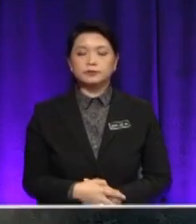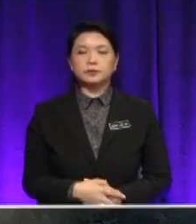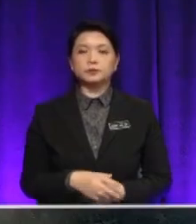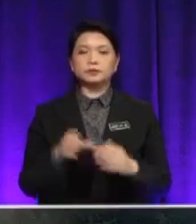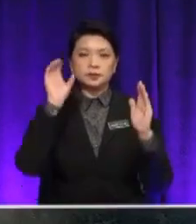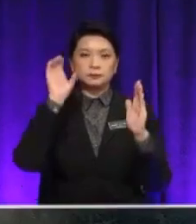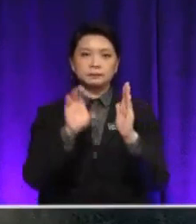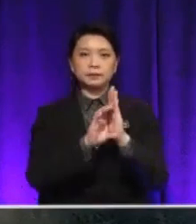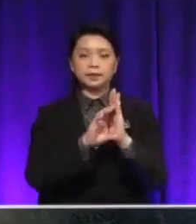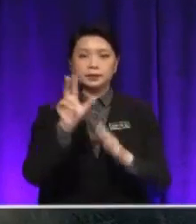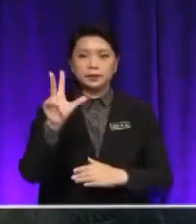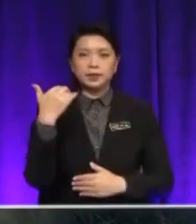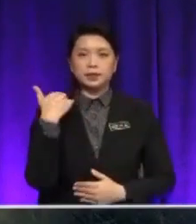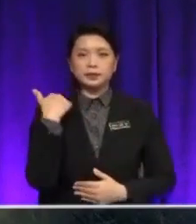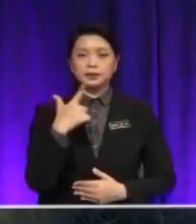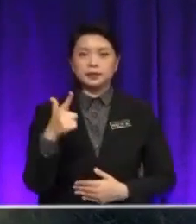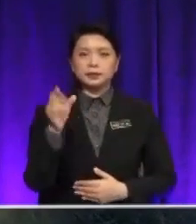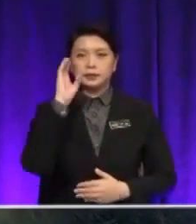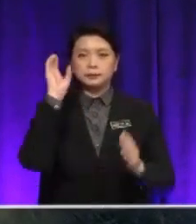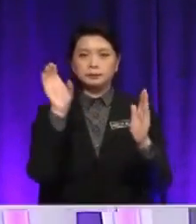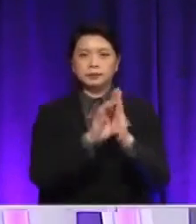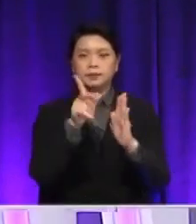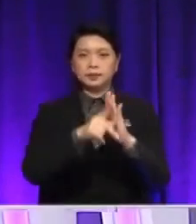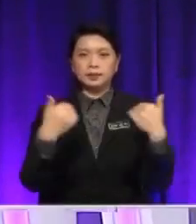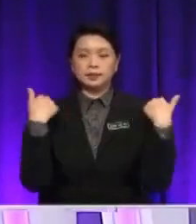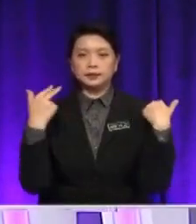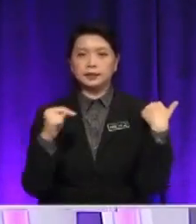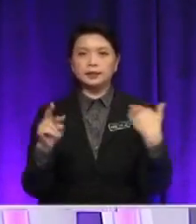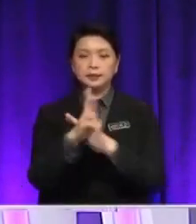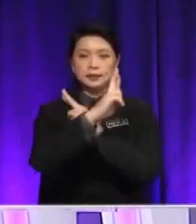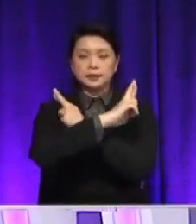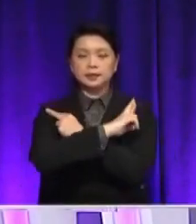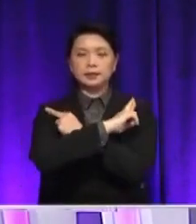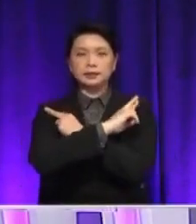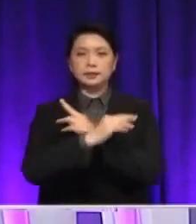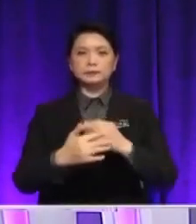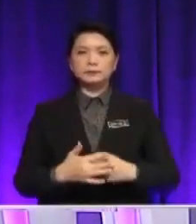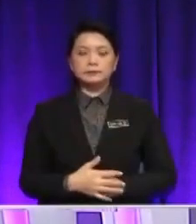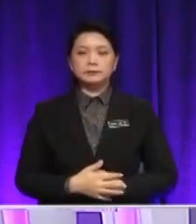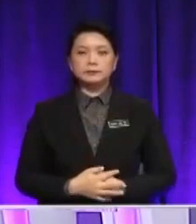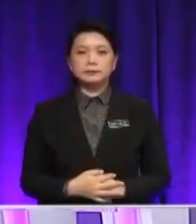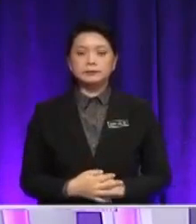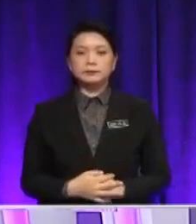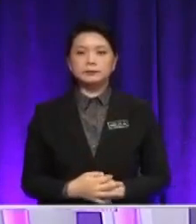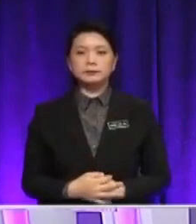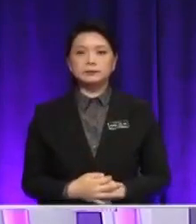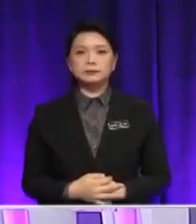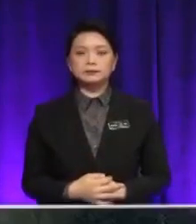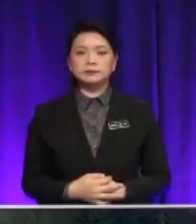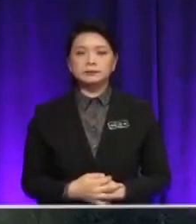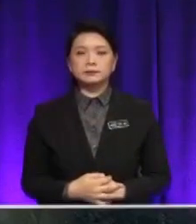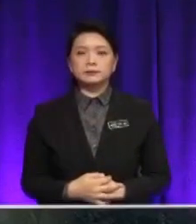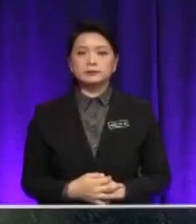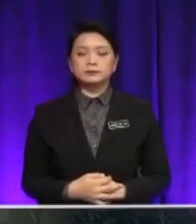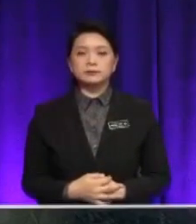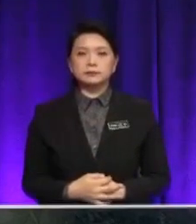berehat. Okey, cikgu saya tambah bintang cikgu. Silakan. Okey, 1 bintang untuk Chandra Bhushan. Terbaik Okey, Chandra warna apa tadi? Warna hijau kan? Okey, warna